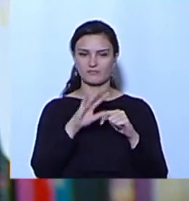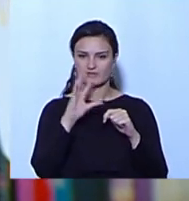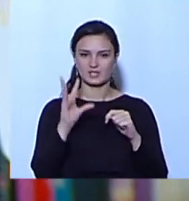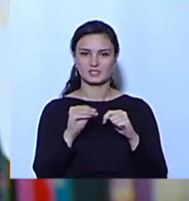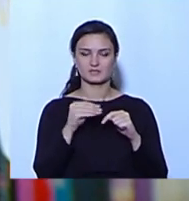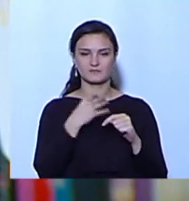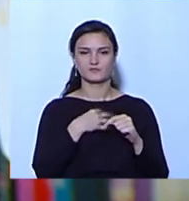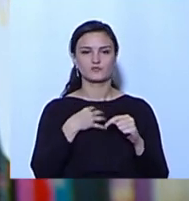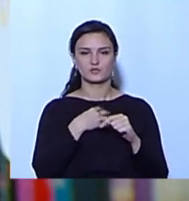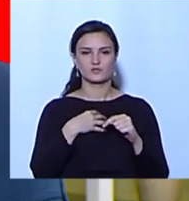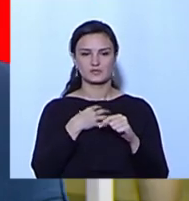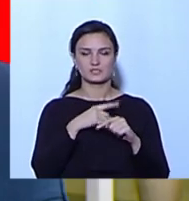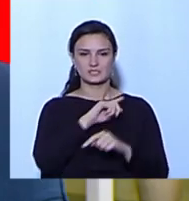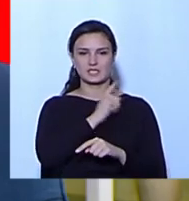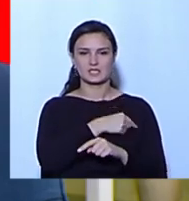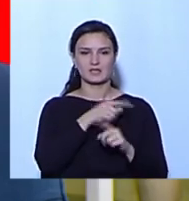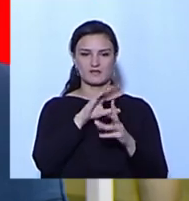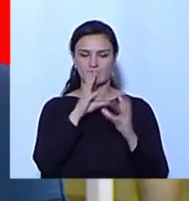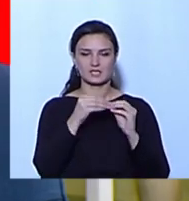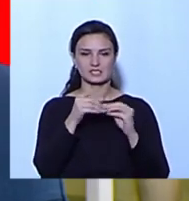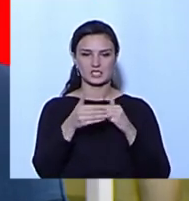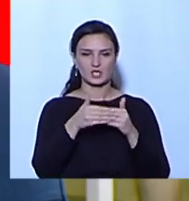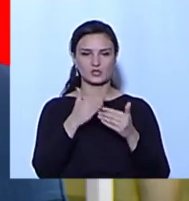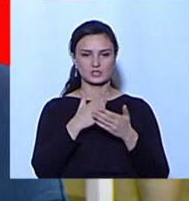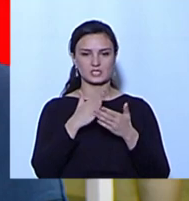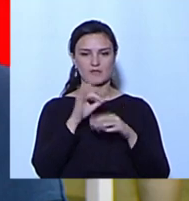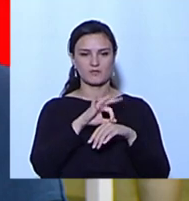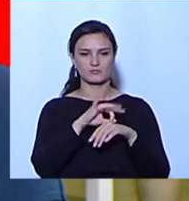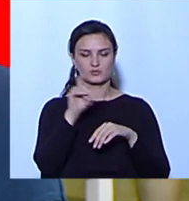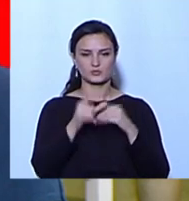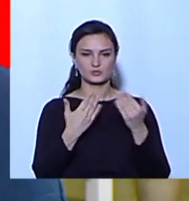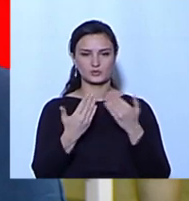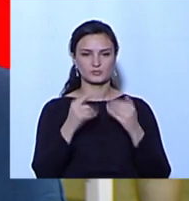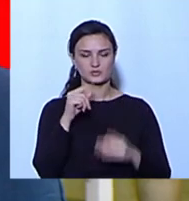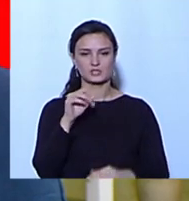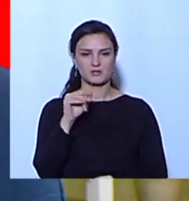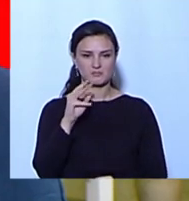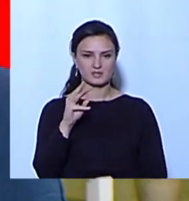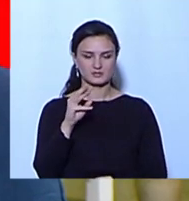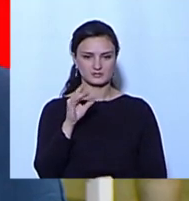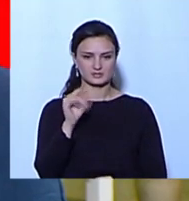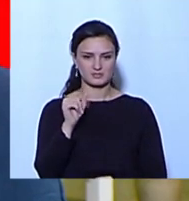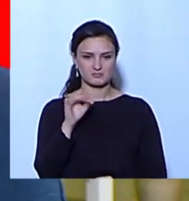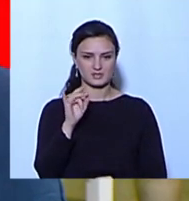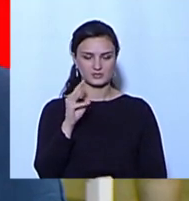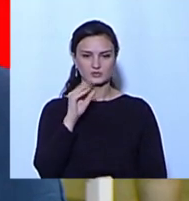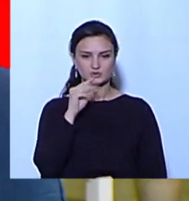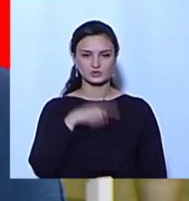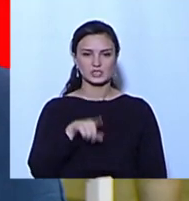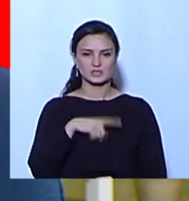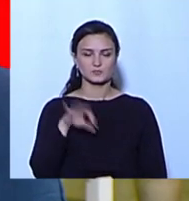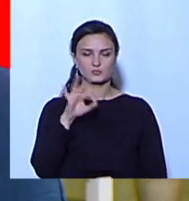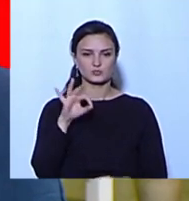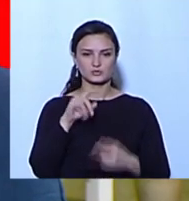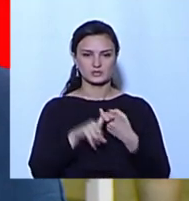ყველაზე მნიშვნელოვანი ზალა, რომელიც ყველაზე ახლოს არის ავადმყოფთან ურთიერთობაში. თამა, როდესაც ლაპარაკია შარდის